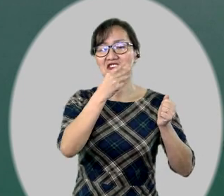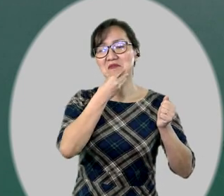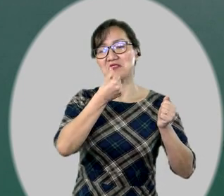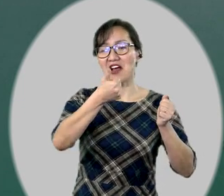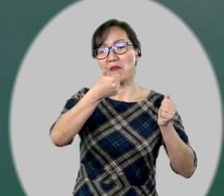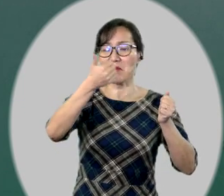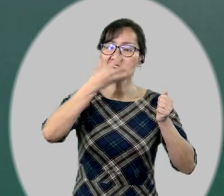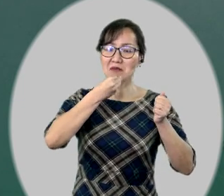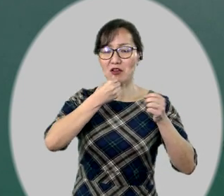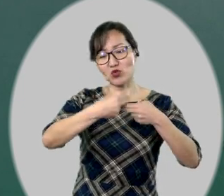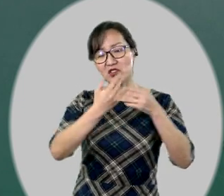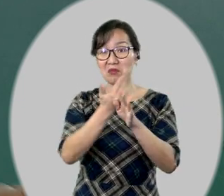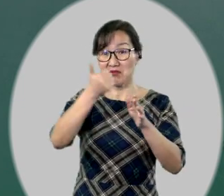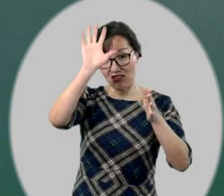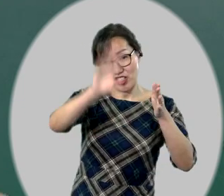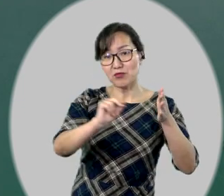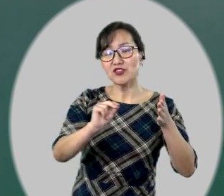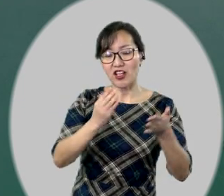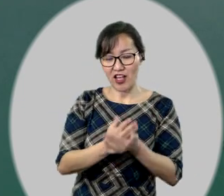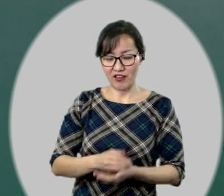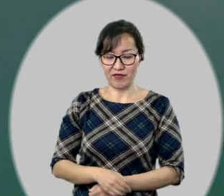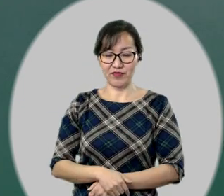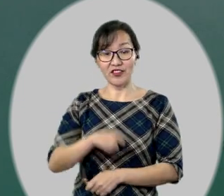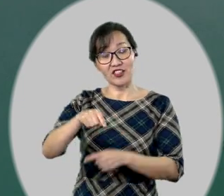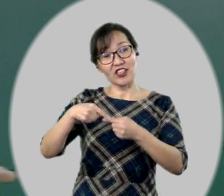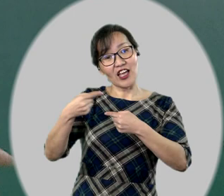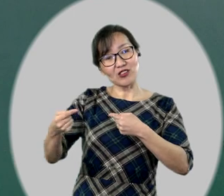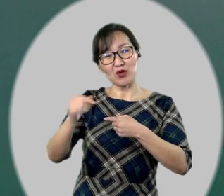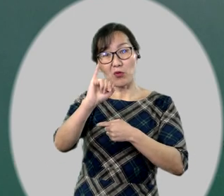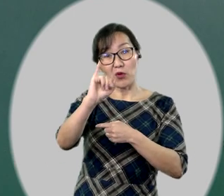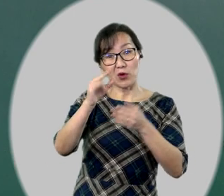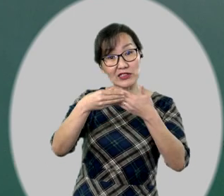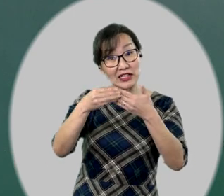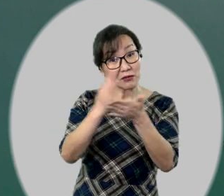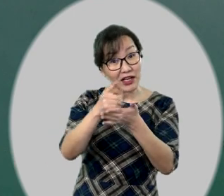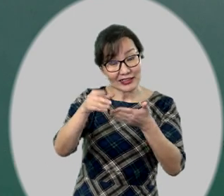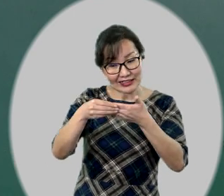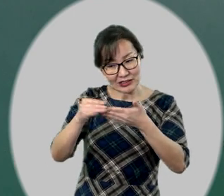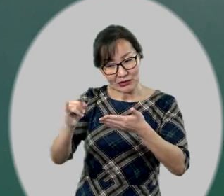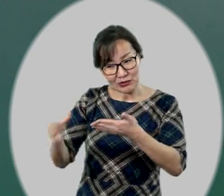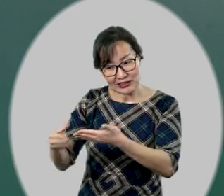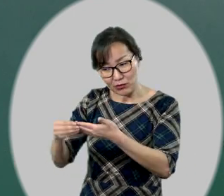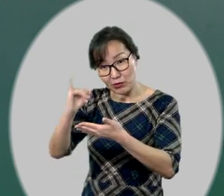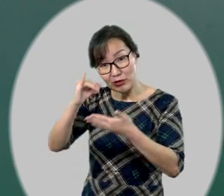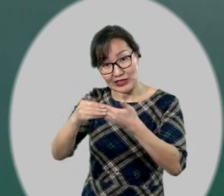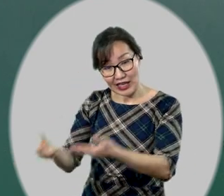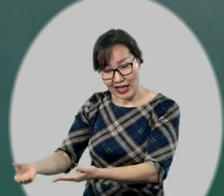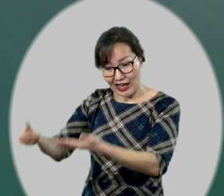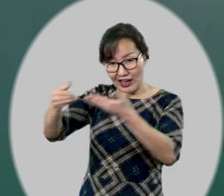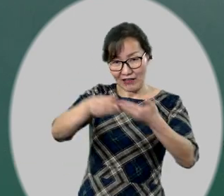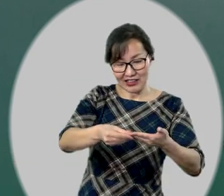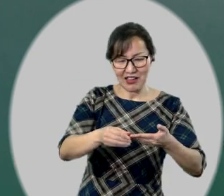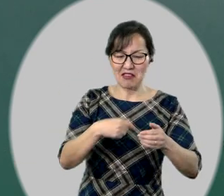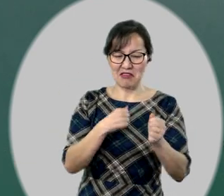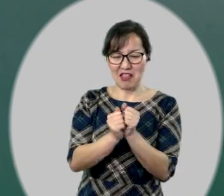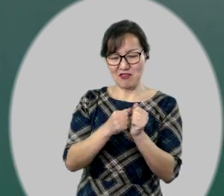Төгүйл отоо, чинний хайжүд нэг бүгдэрээ байгаа бах. Төр сайхан бүгдэрээ байрэ тавийн. Найдзийг чанарүүд гомдаажүйс үй